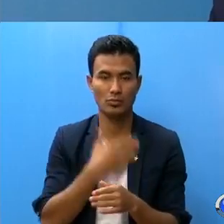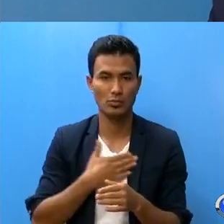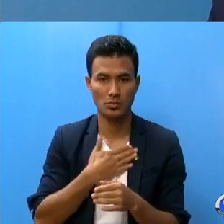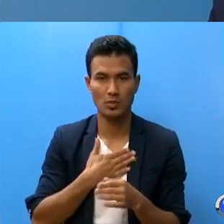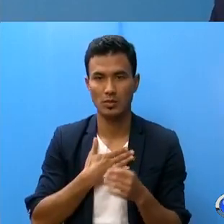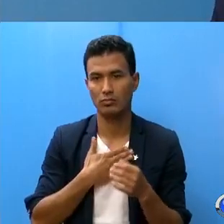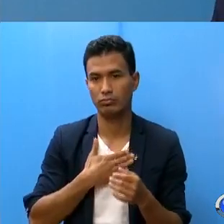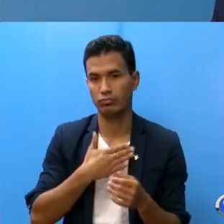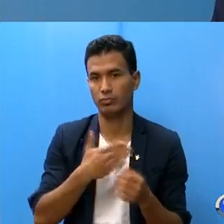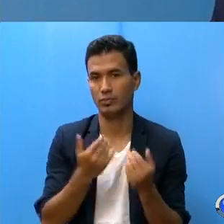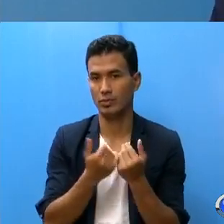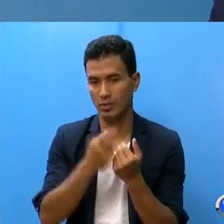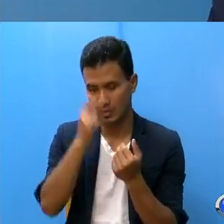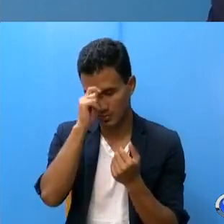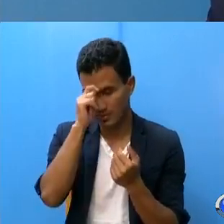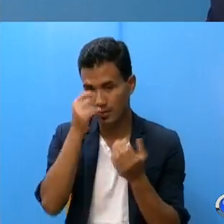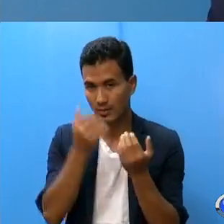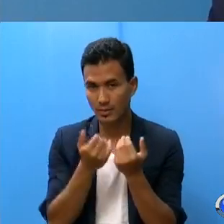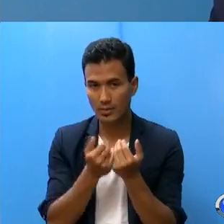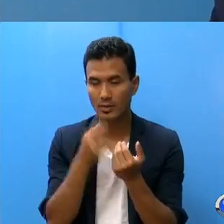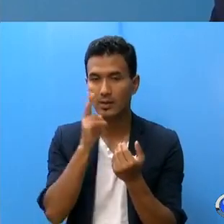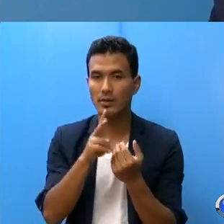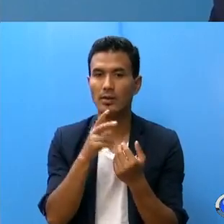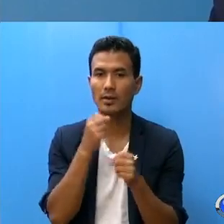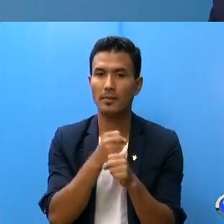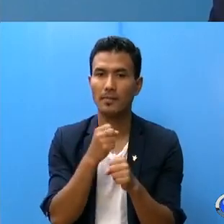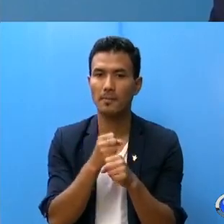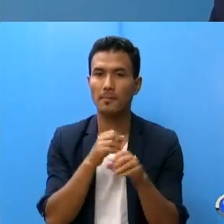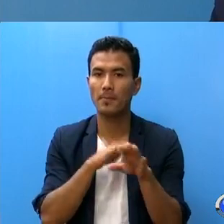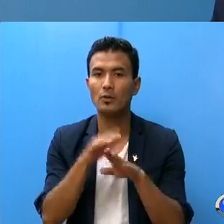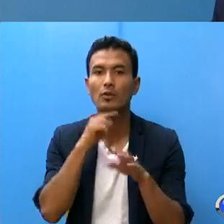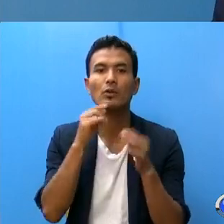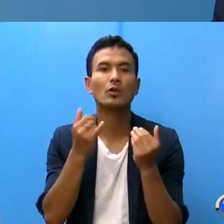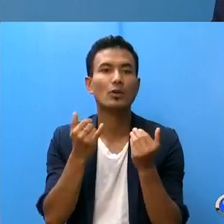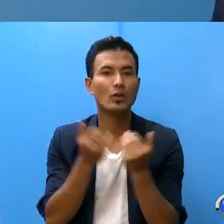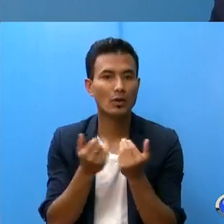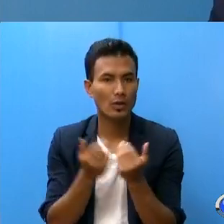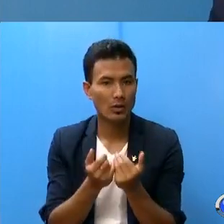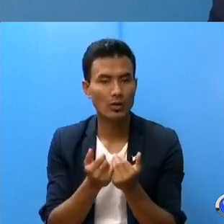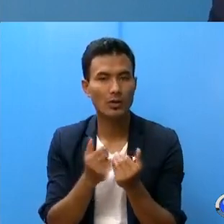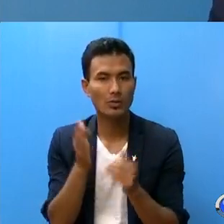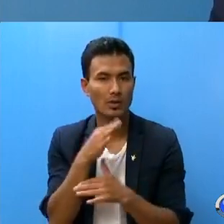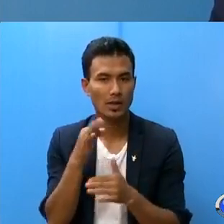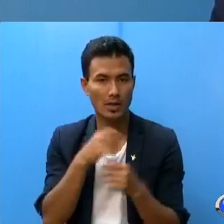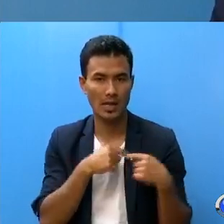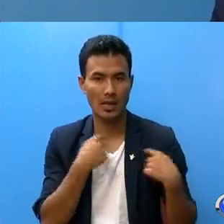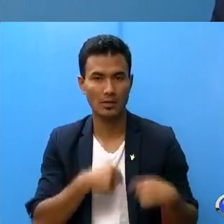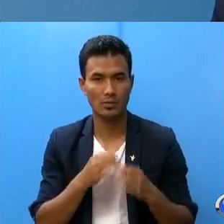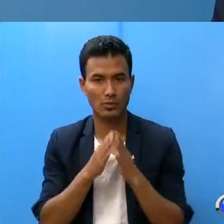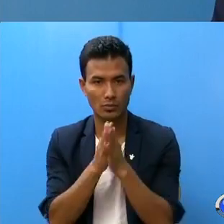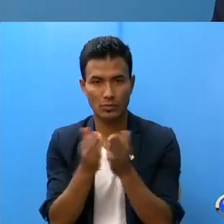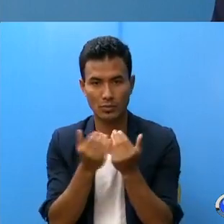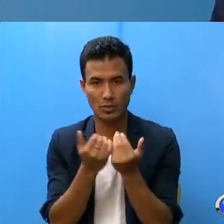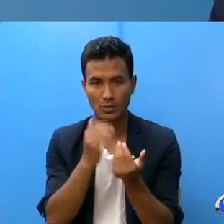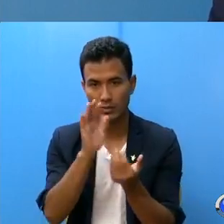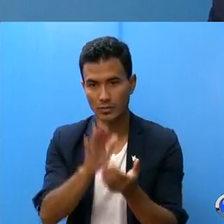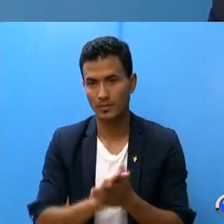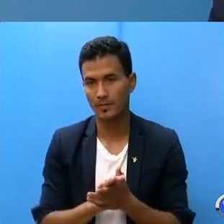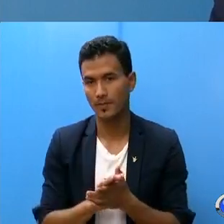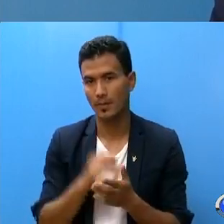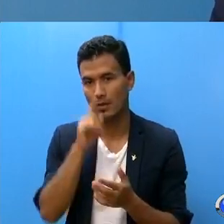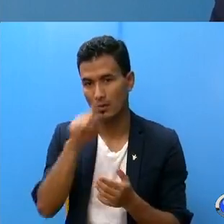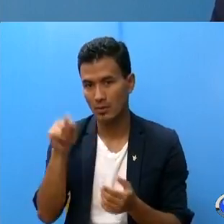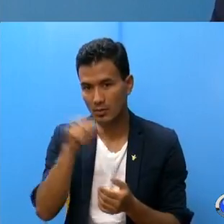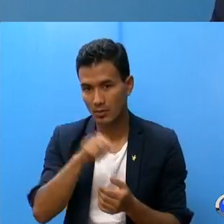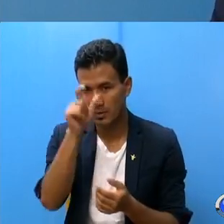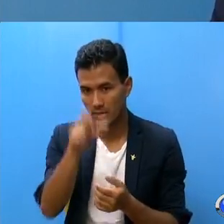उच्च राखतेई सम्मान गर्देई येस्ता घ्रेडित कारिया नगर्ण मंत्रालेहार्दिक अनुरोद गर्दा छा दोसी